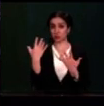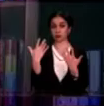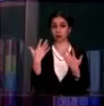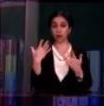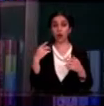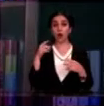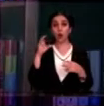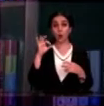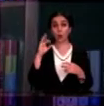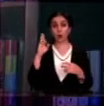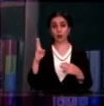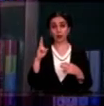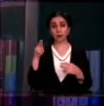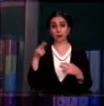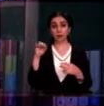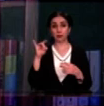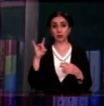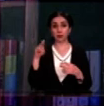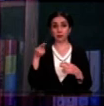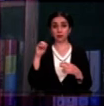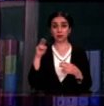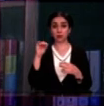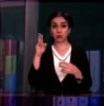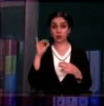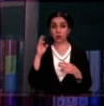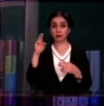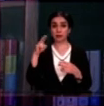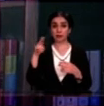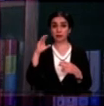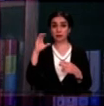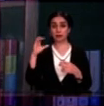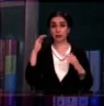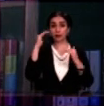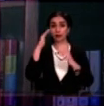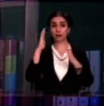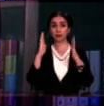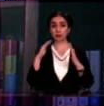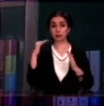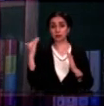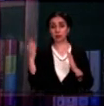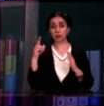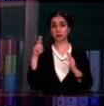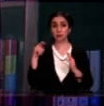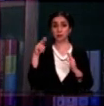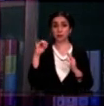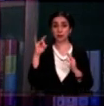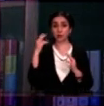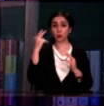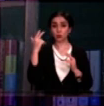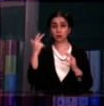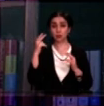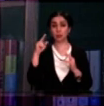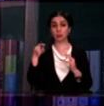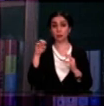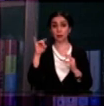turibdi. OK perpendikular DC, ya'ni kvadratimizning tomoniga perpendikular. Demak, uch perpendikular